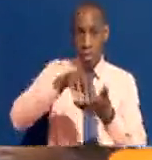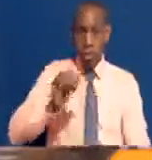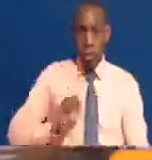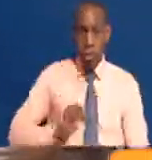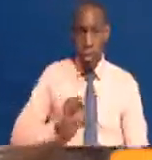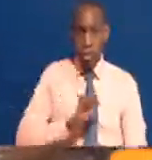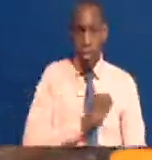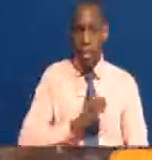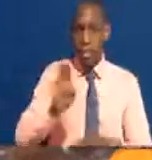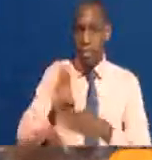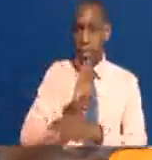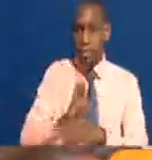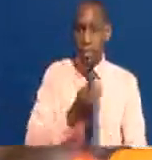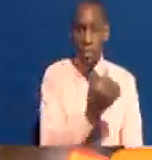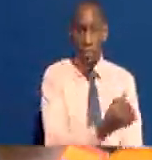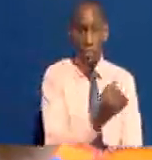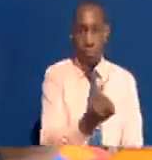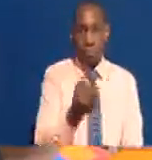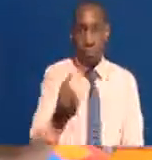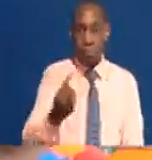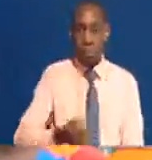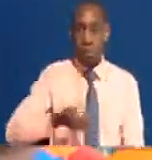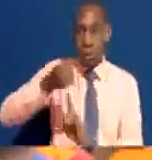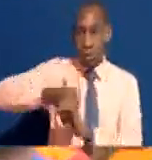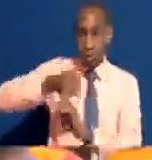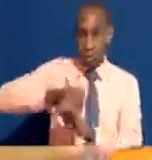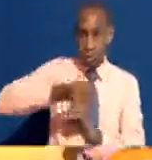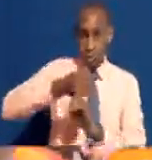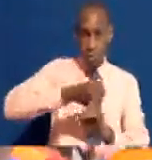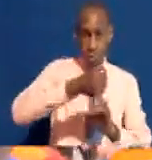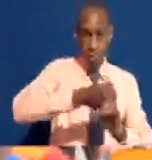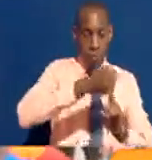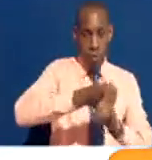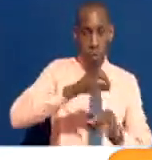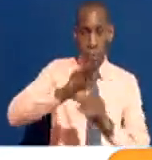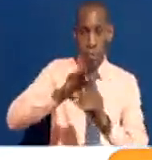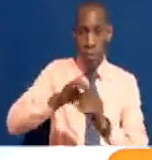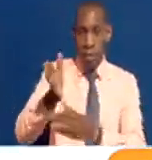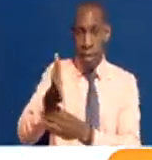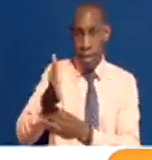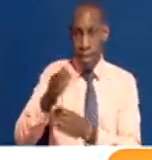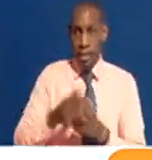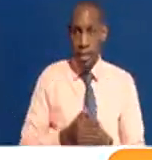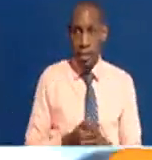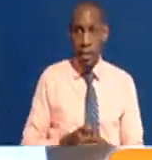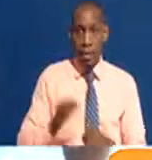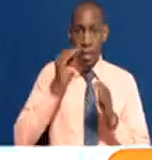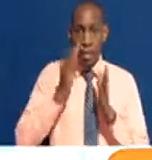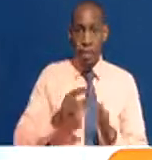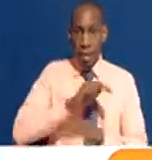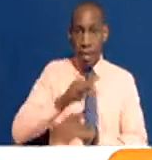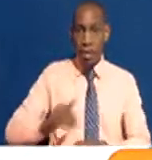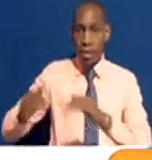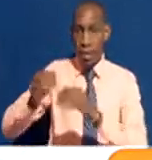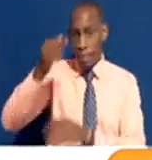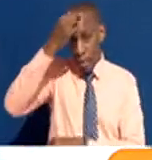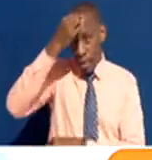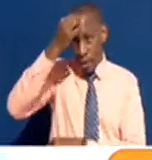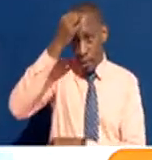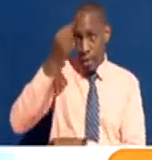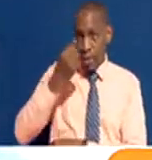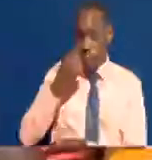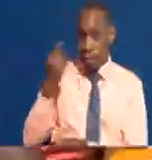mbioni, kila mmoja akirusha ndoano ya kuvua kura siku ya Alhamisi. Spika wa bunge la kitaifa Moses